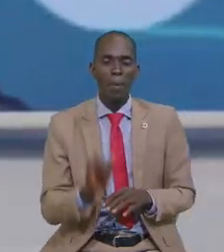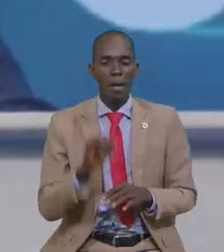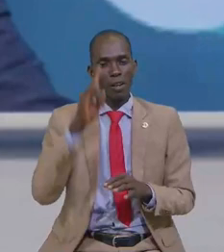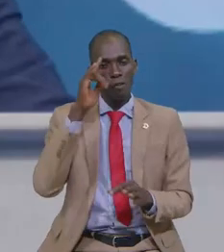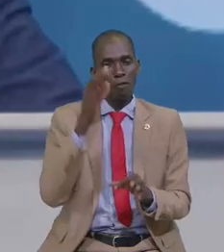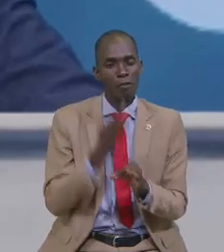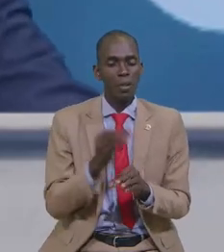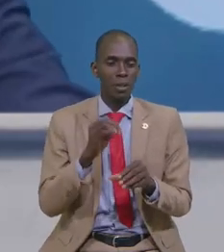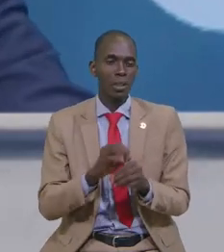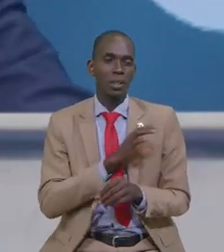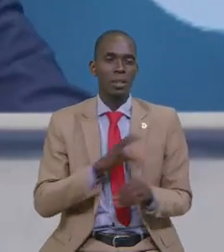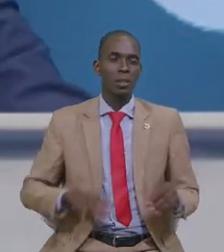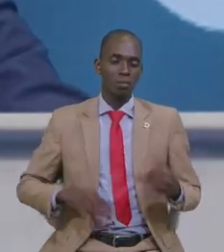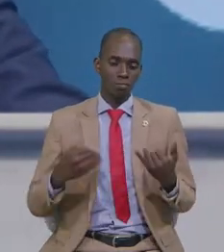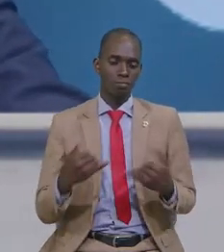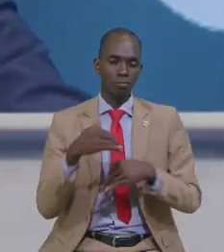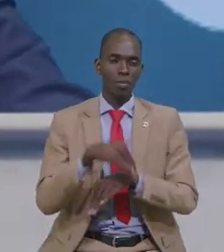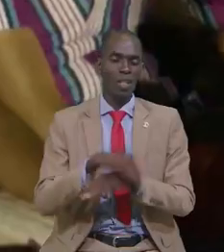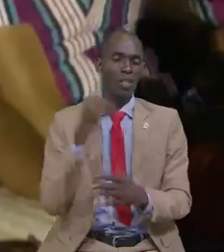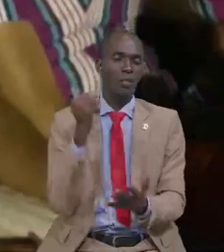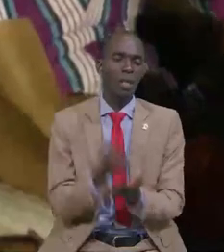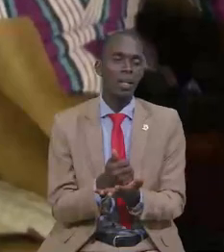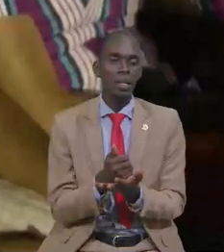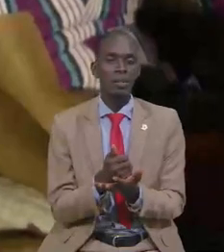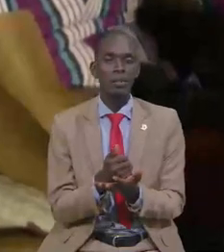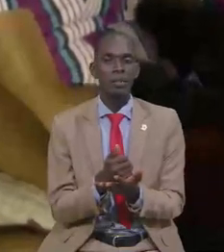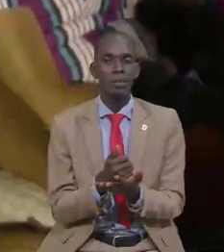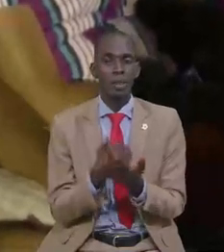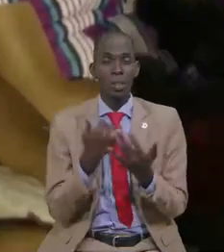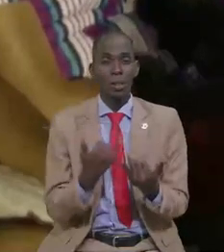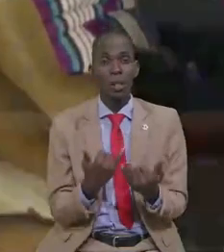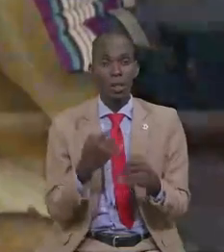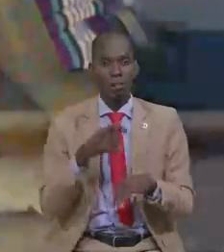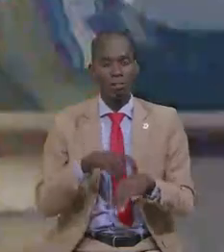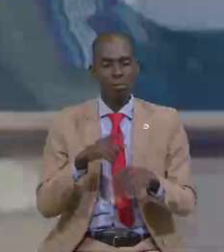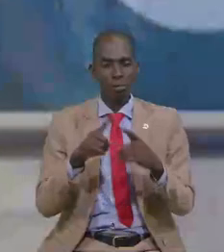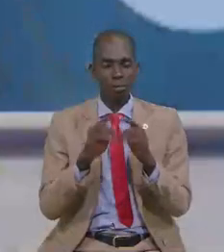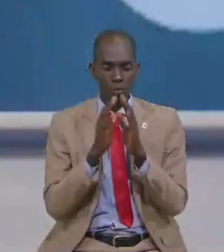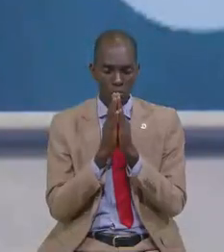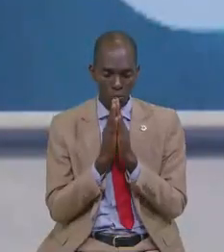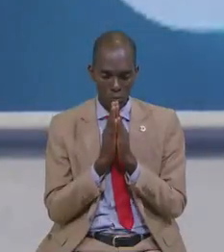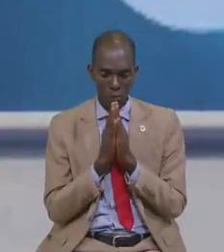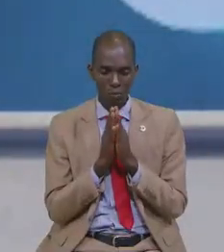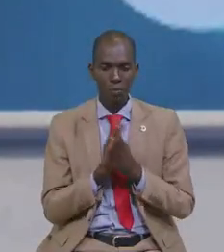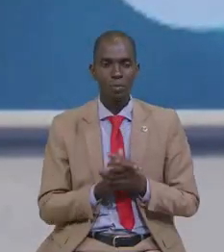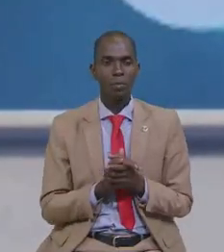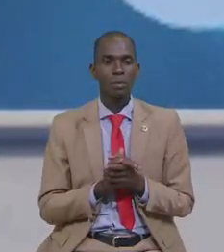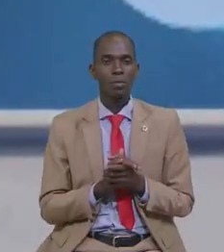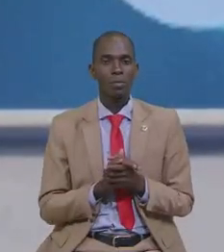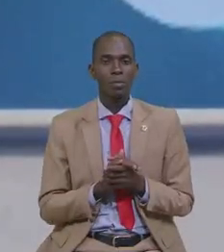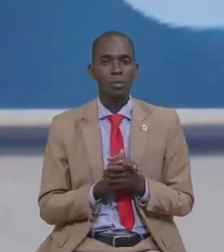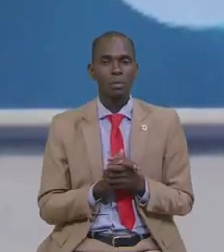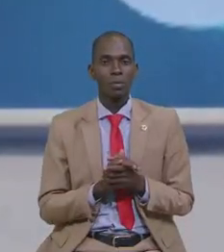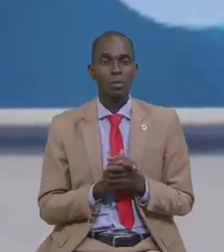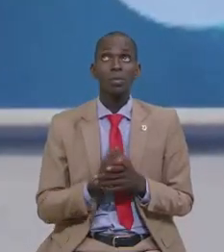plénitude par la foi en Christ ce soir. Amen. Tête baissée, les yeux fermés.